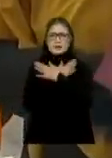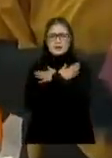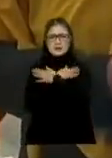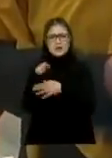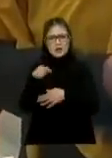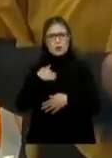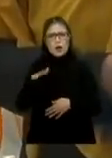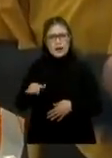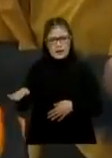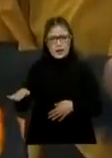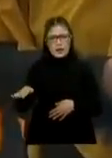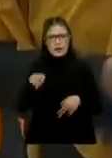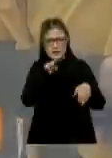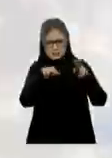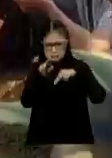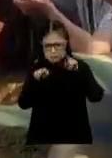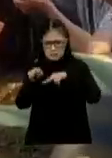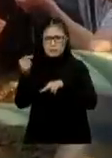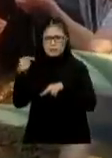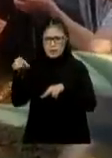dicek, benar katanya.